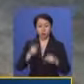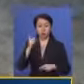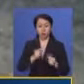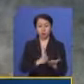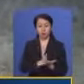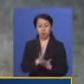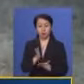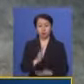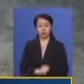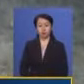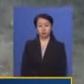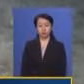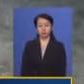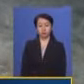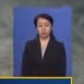направление.